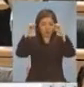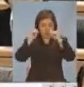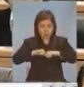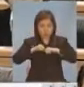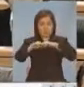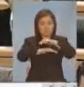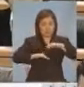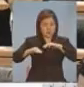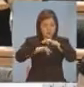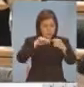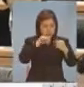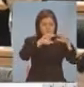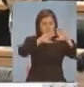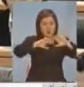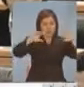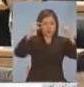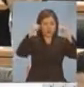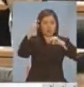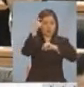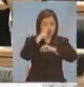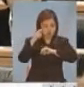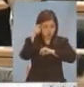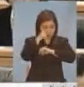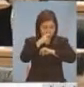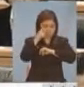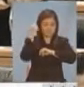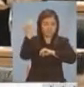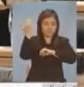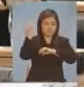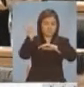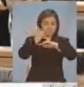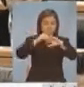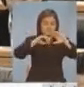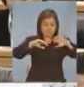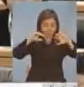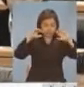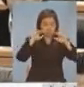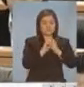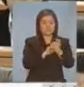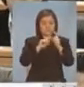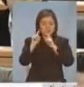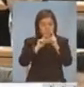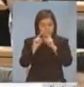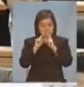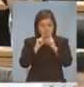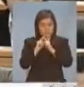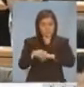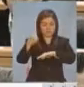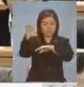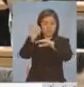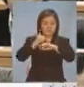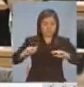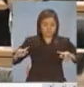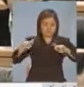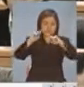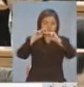องต้นในรัฐบาลชุดท่านนายกอภิสิทธิ์เวชชาชีวะนะคะที่ได้มีการพูดคุยกับทางรัฐมนตรีว่าการกระทรวง